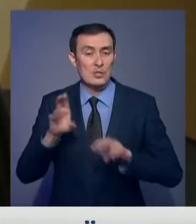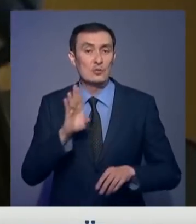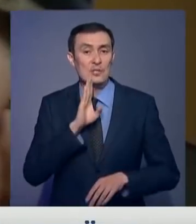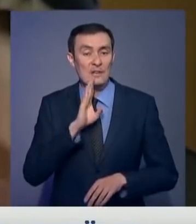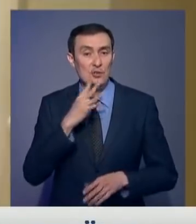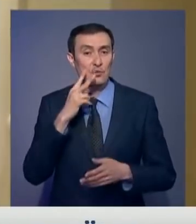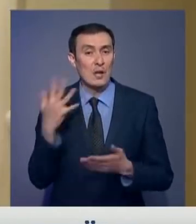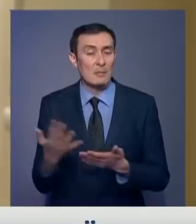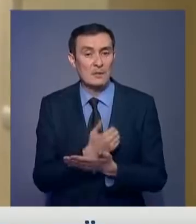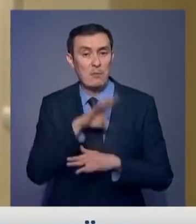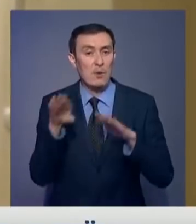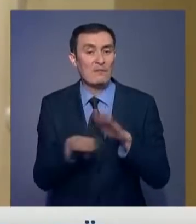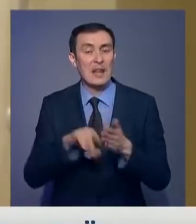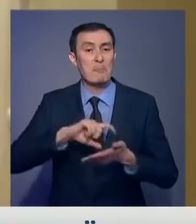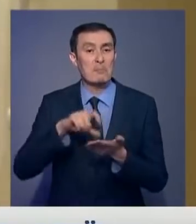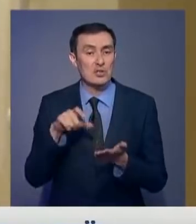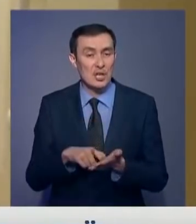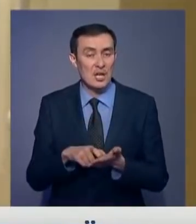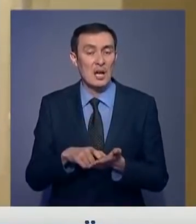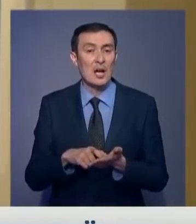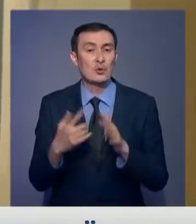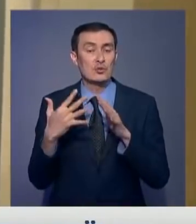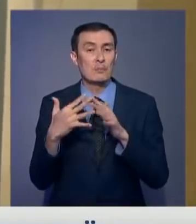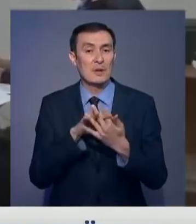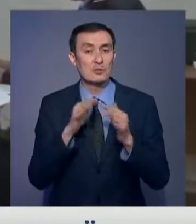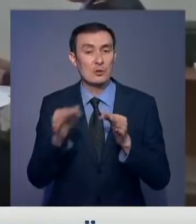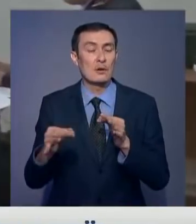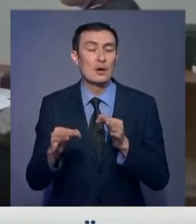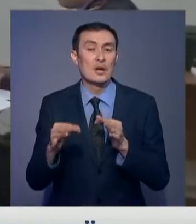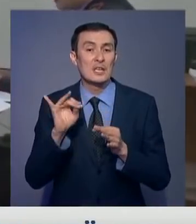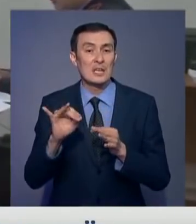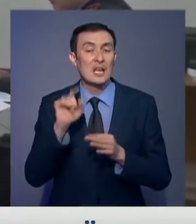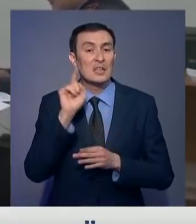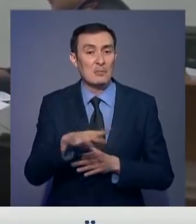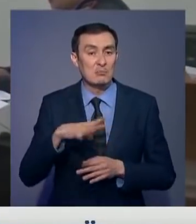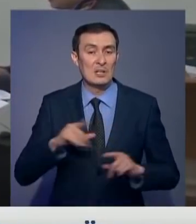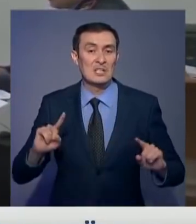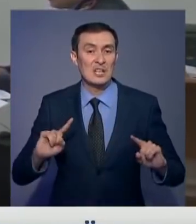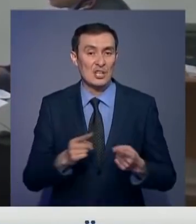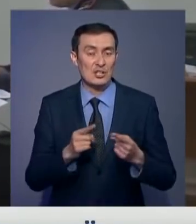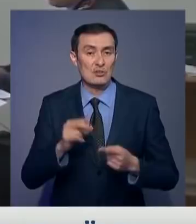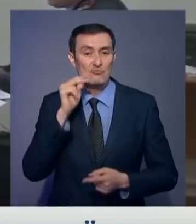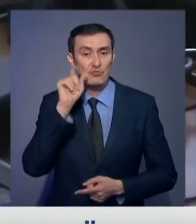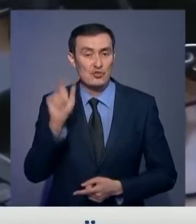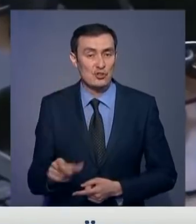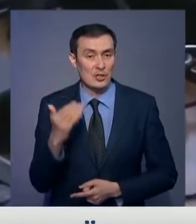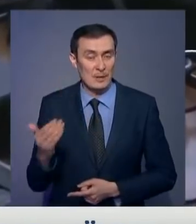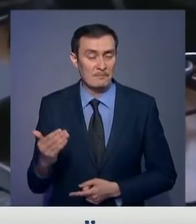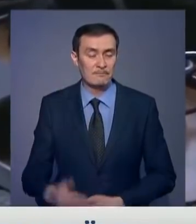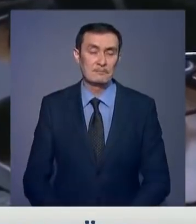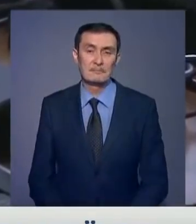Девочку нашли в подвальном помещении одной из хозпостроек населенного пункта, и там же был задержан